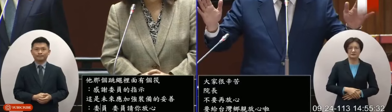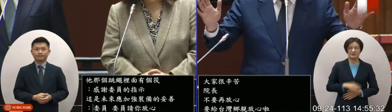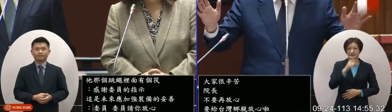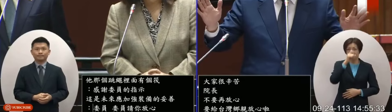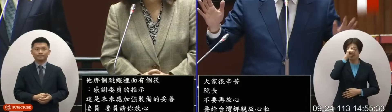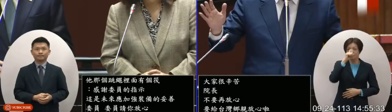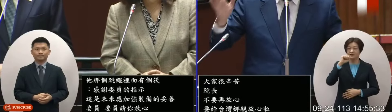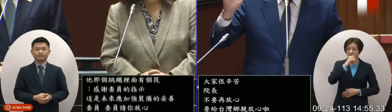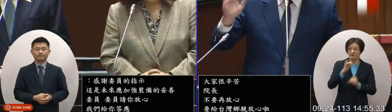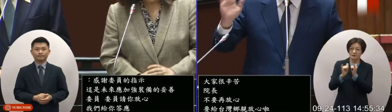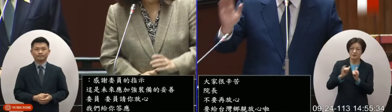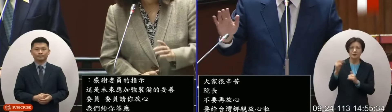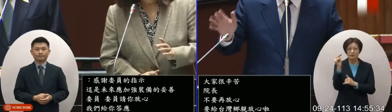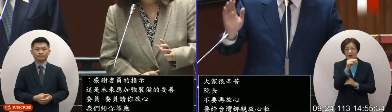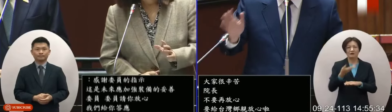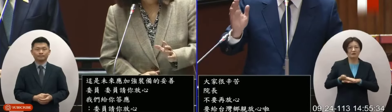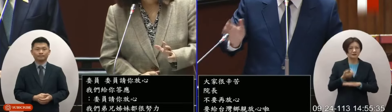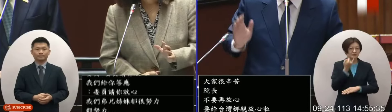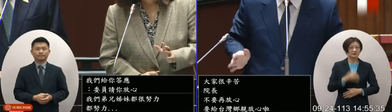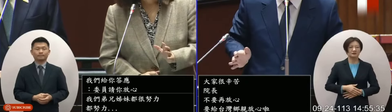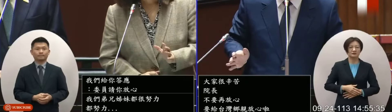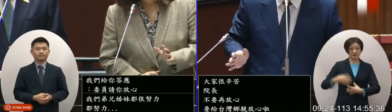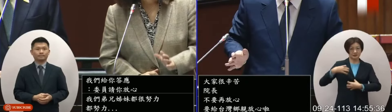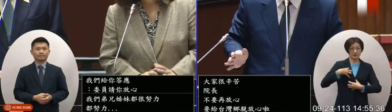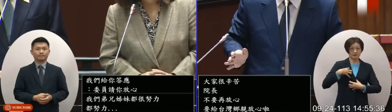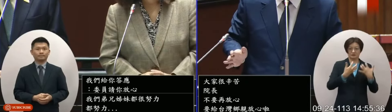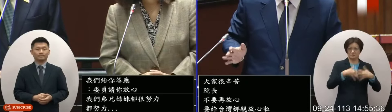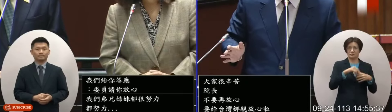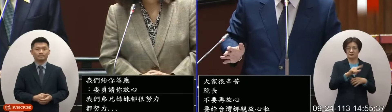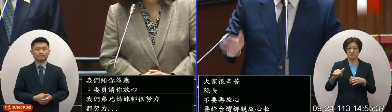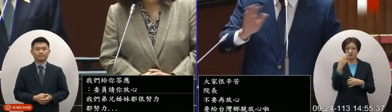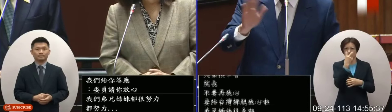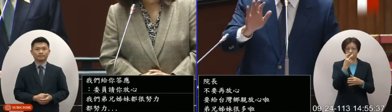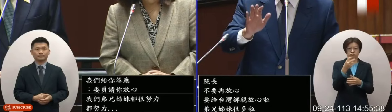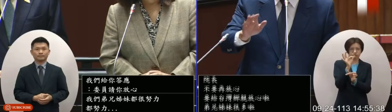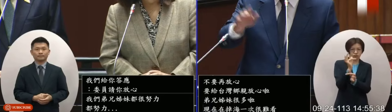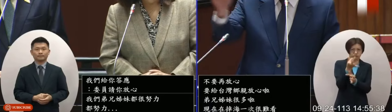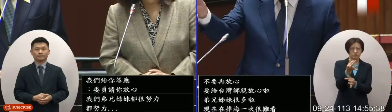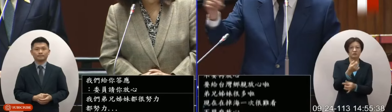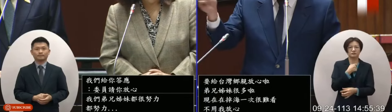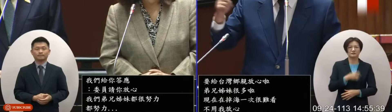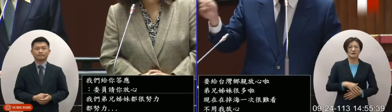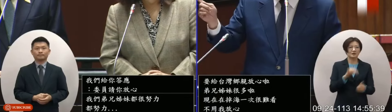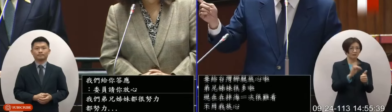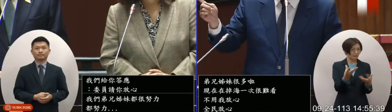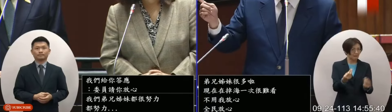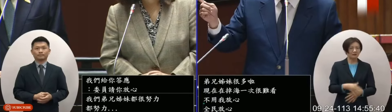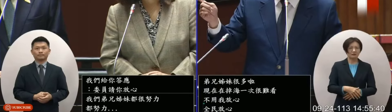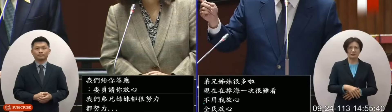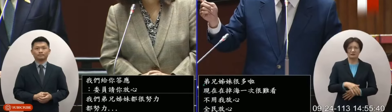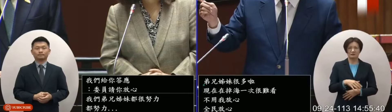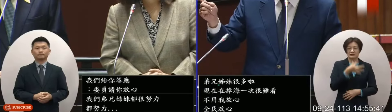民放心，好无？装备检查爱落实哦，这我无骗你，随时会搁发生